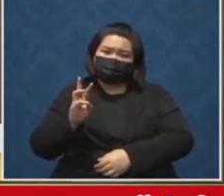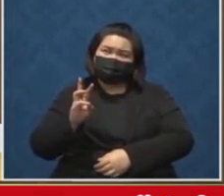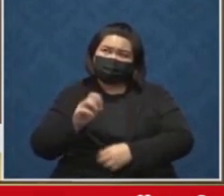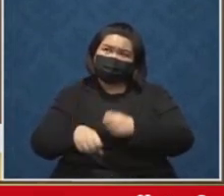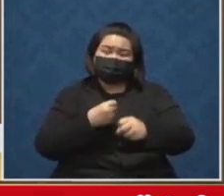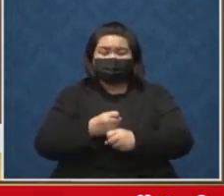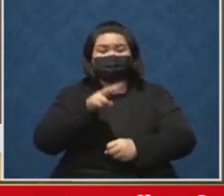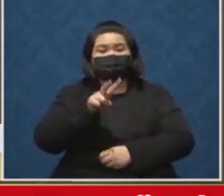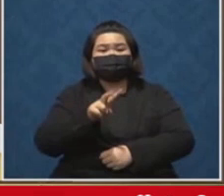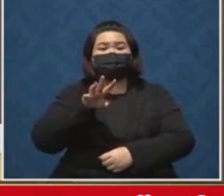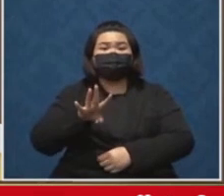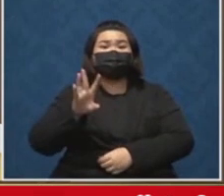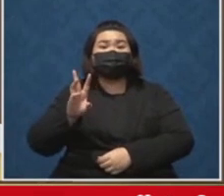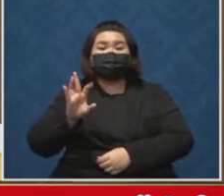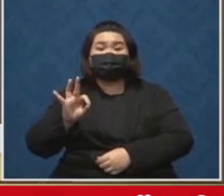2491